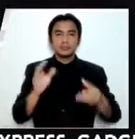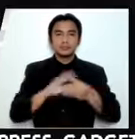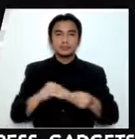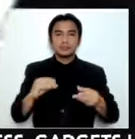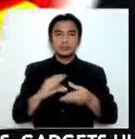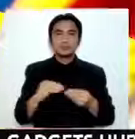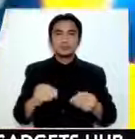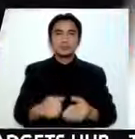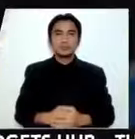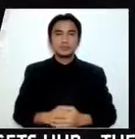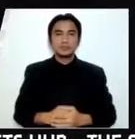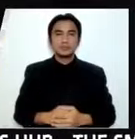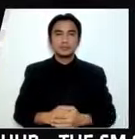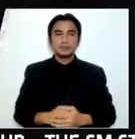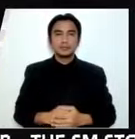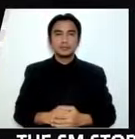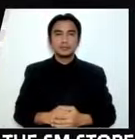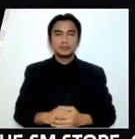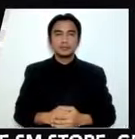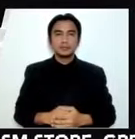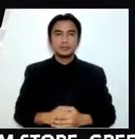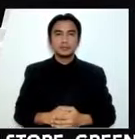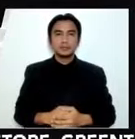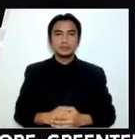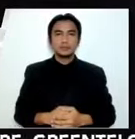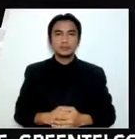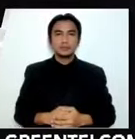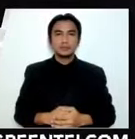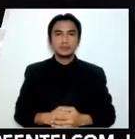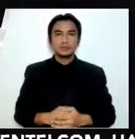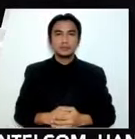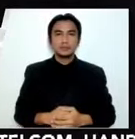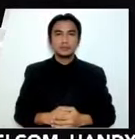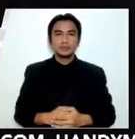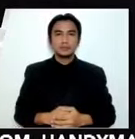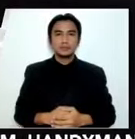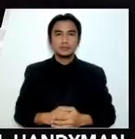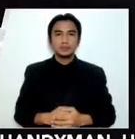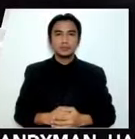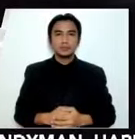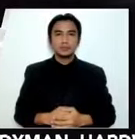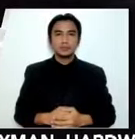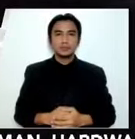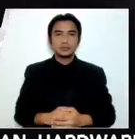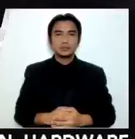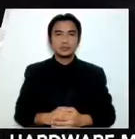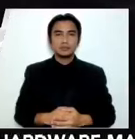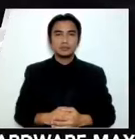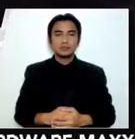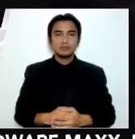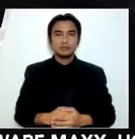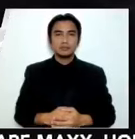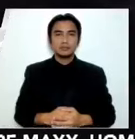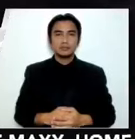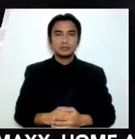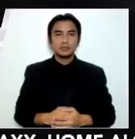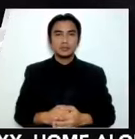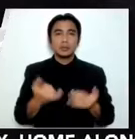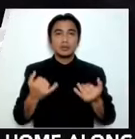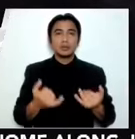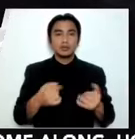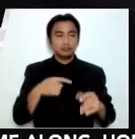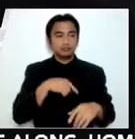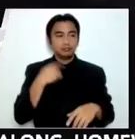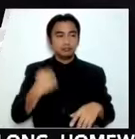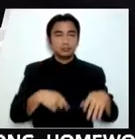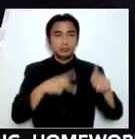You have the right to remain silent. Anything you say can and may be used as evidence against you. Arestado ang isang Chinese national sa